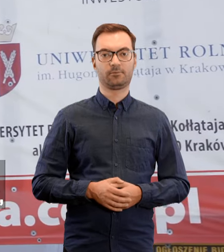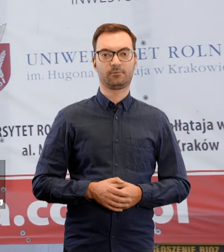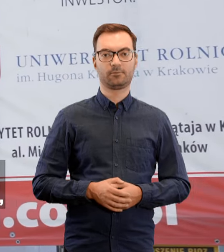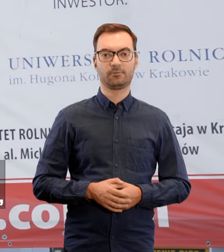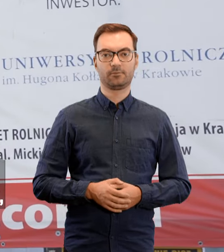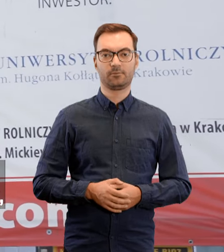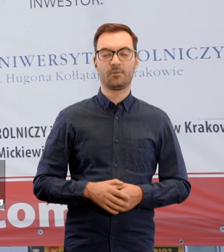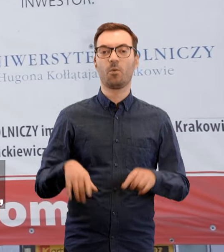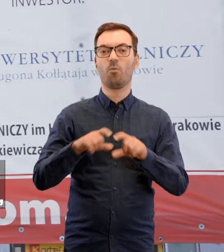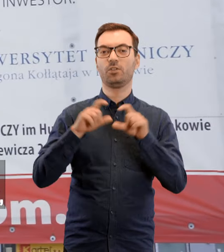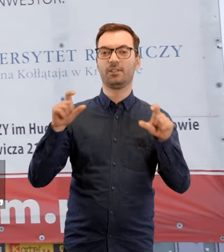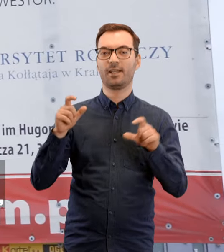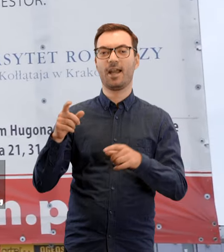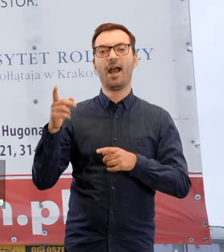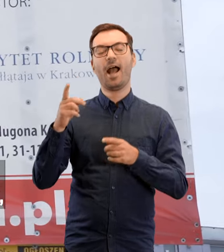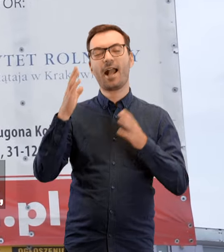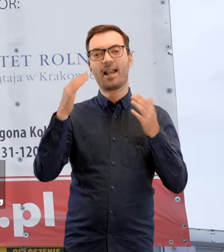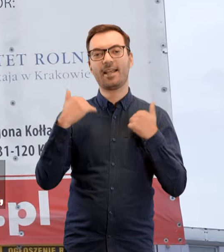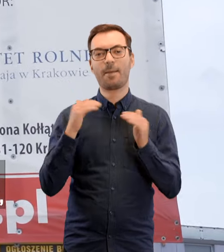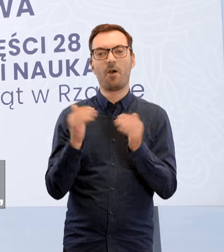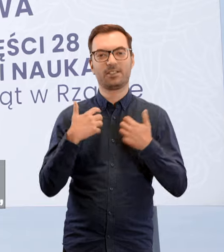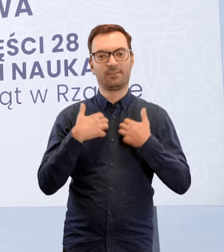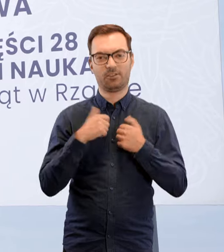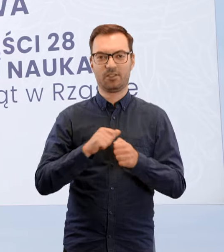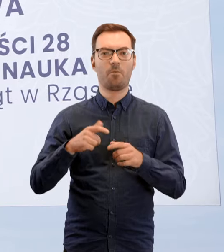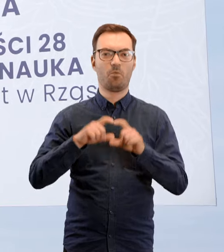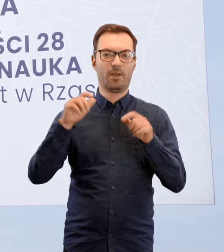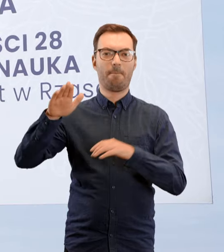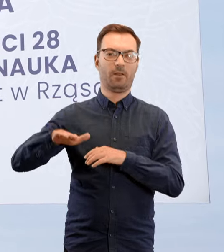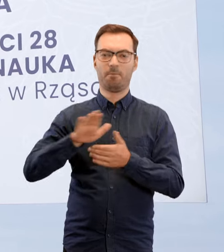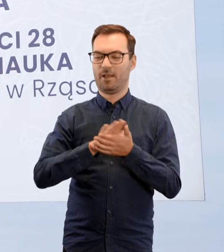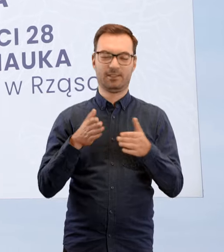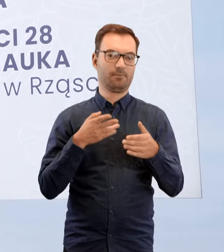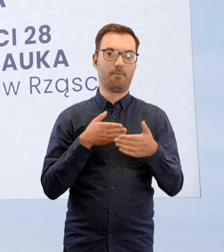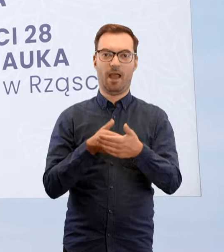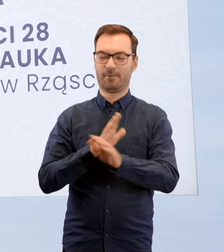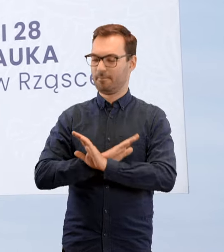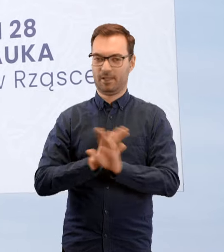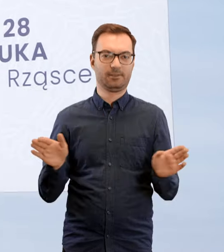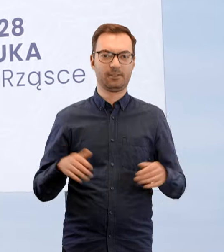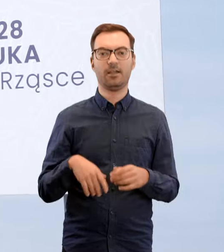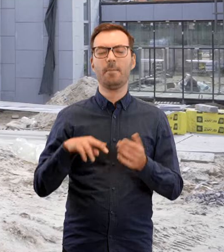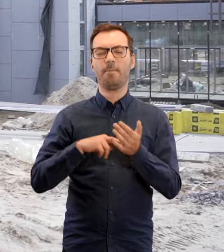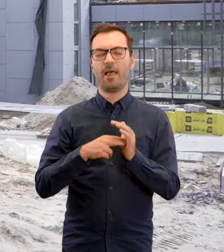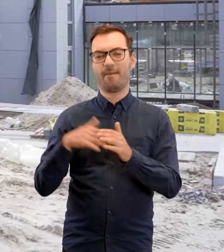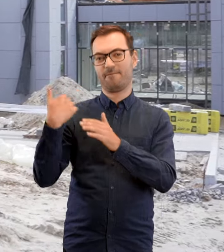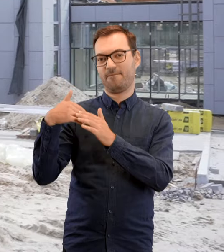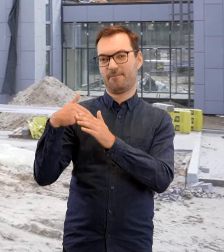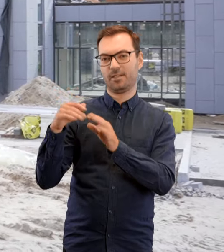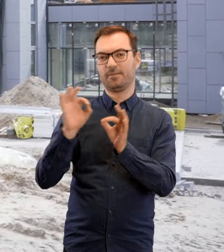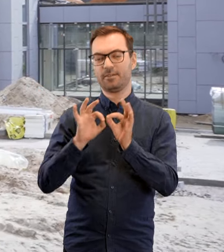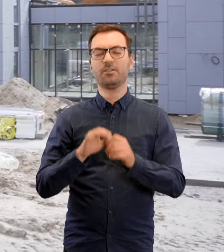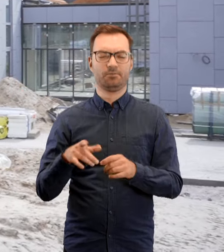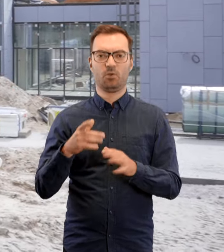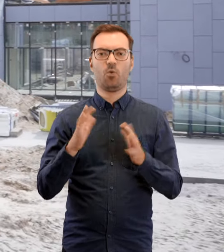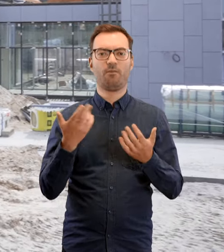Budynek Kliniki Małych Zwierząt został zaprojektowany jako budynek parterowy bez barier architektonicznych. Planowane wyposażenie wnętrza budynku ma zapewnić wygodne